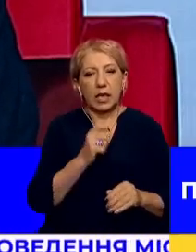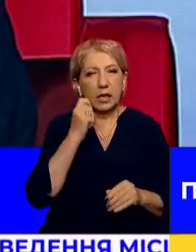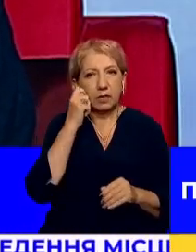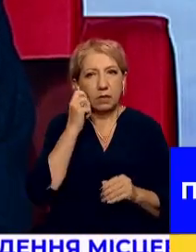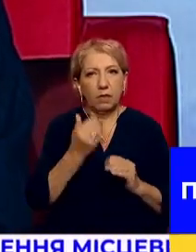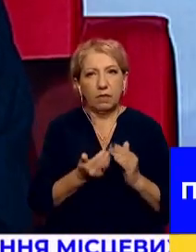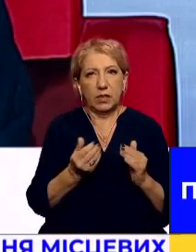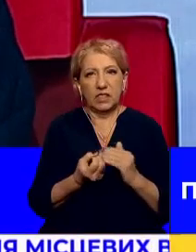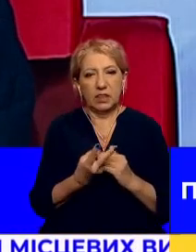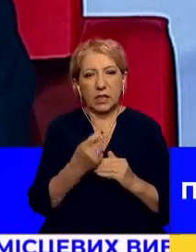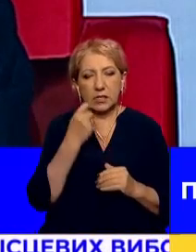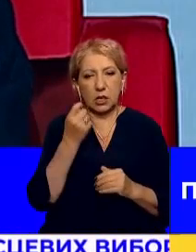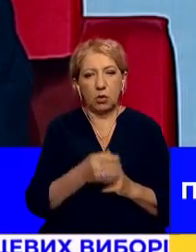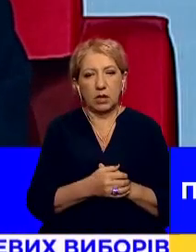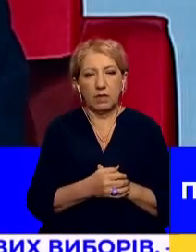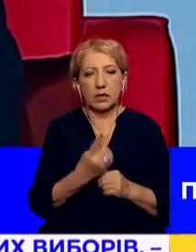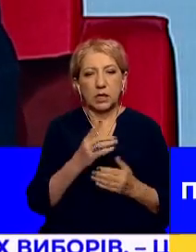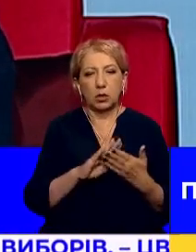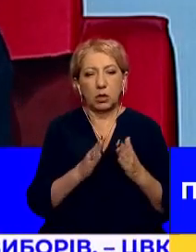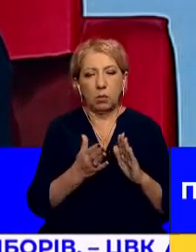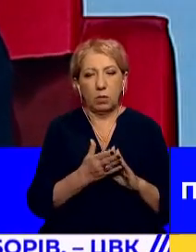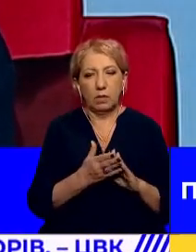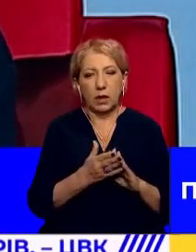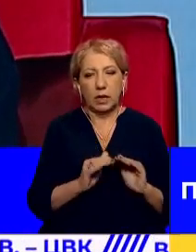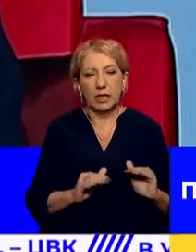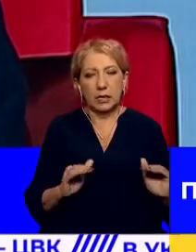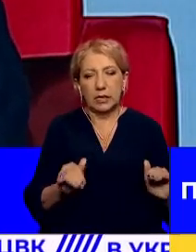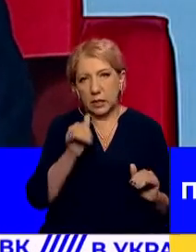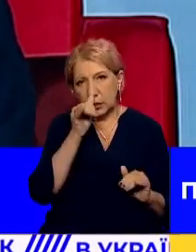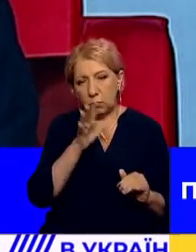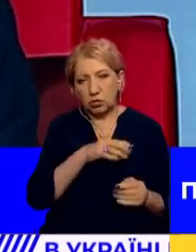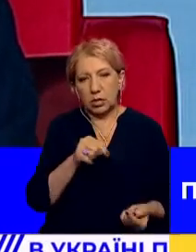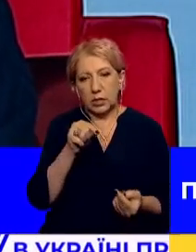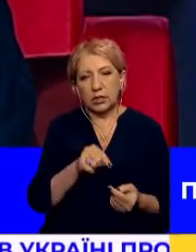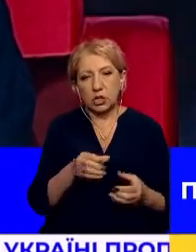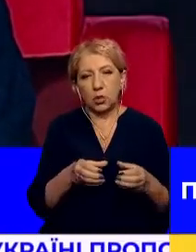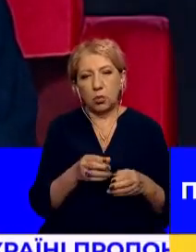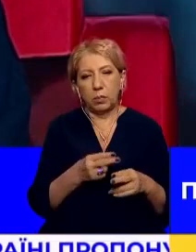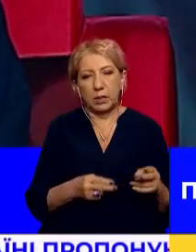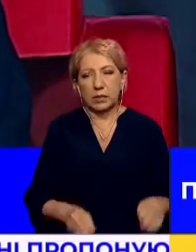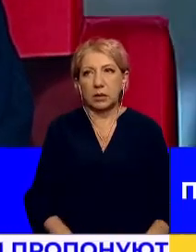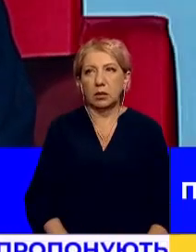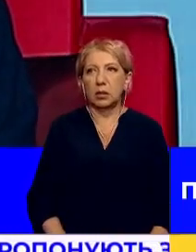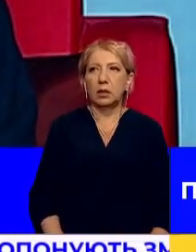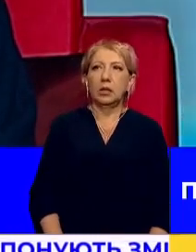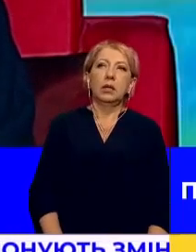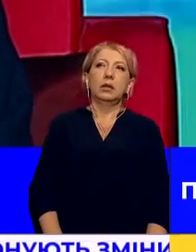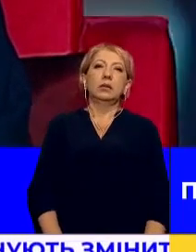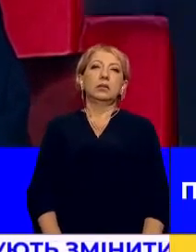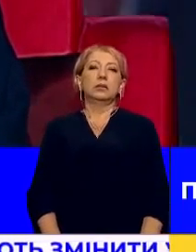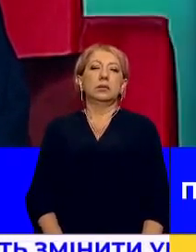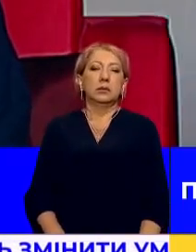від 12 років. Але за єдиною умовою – малеча не має належати до групи ризику. Тож проконсультуйтеся з лікарем